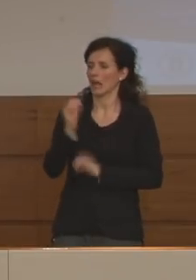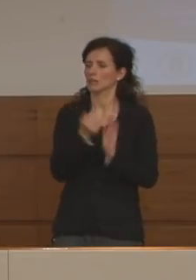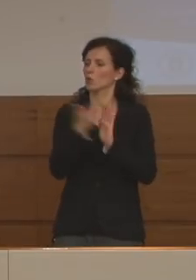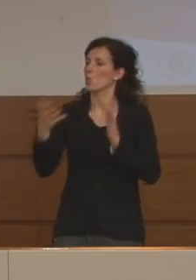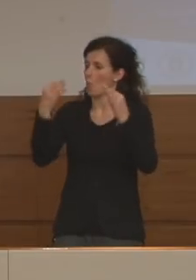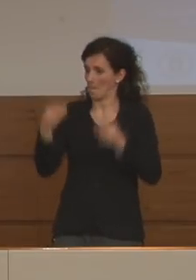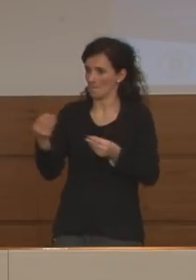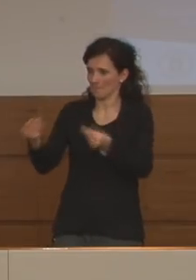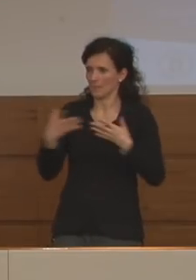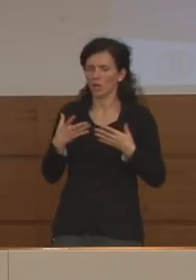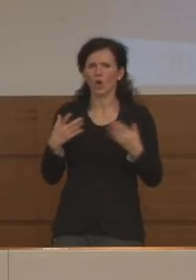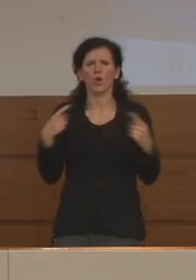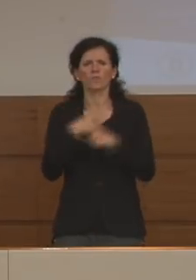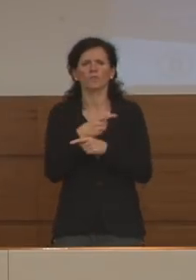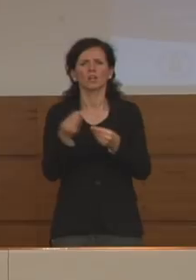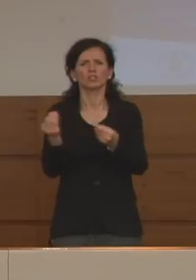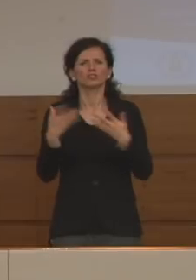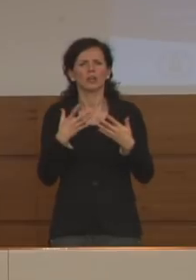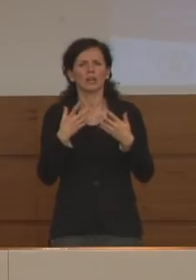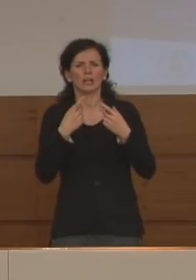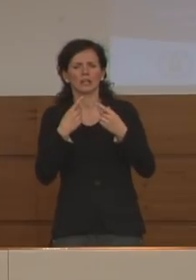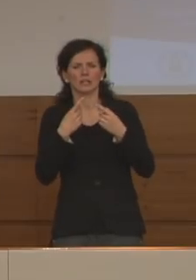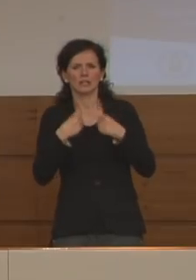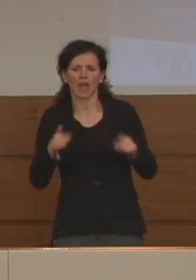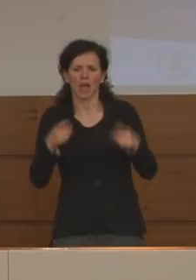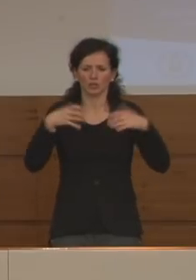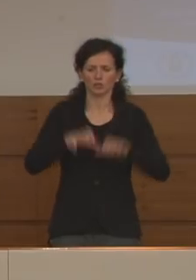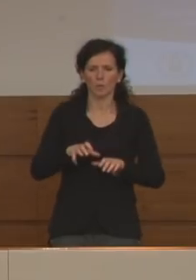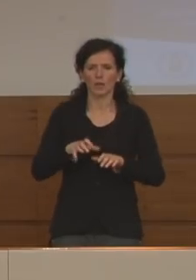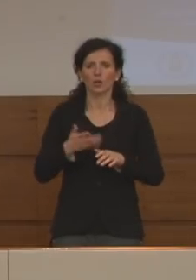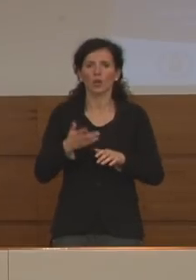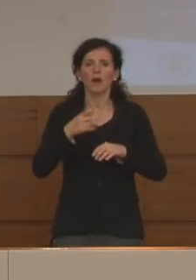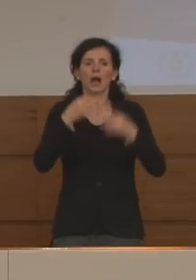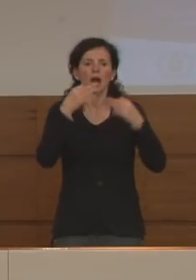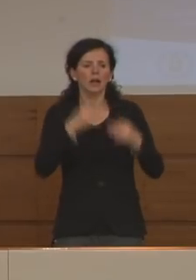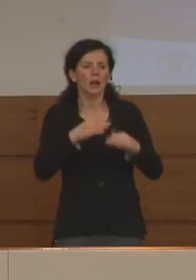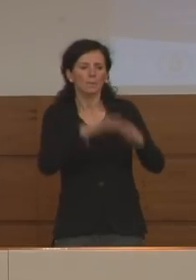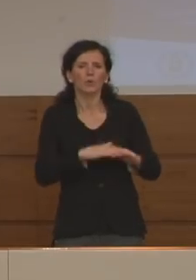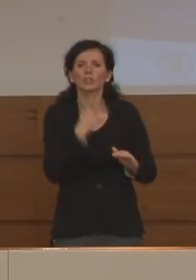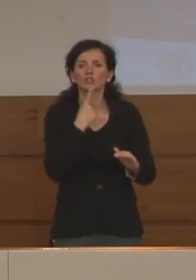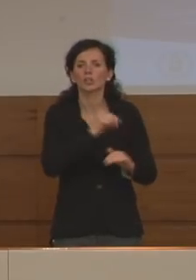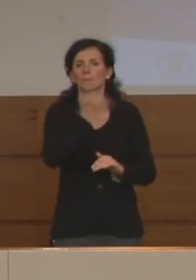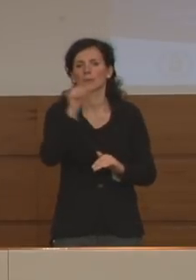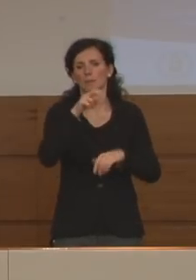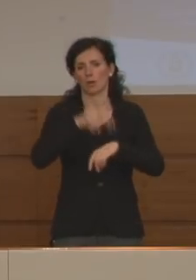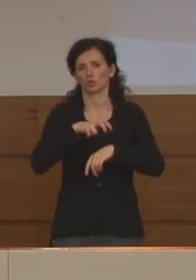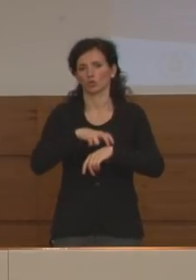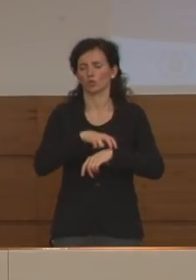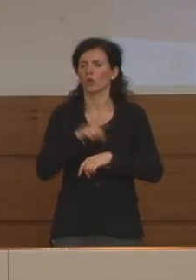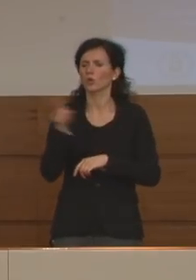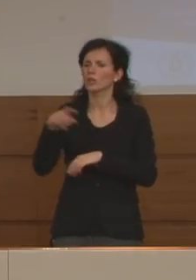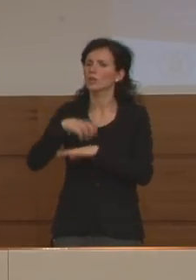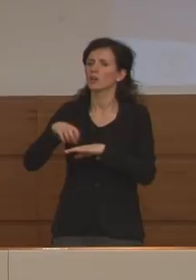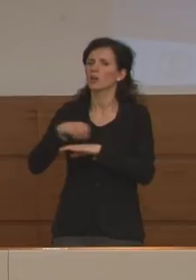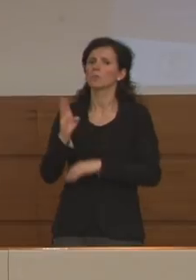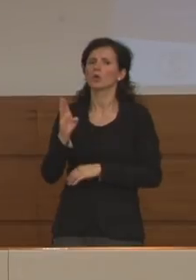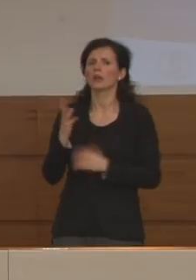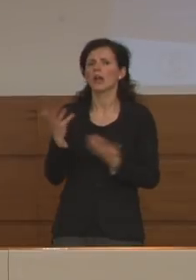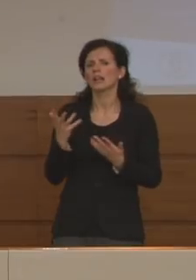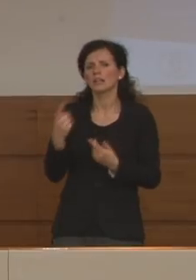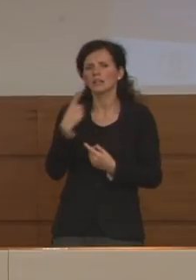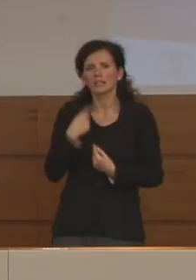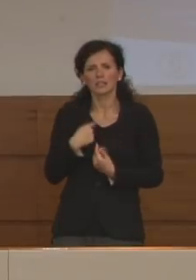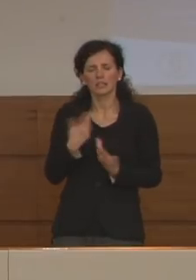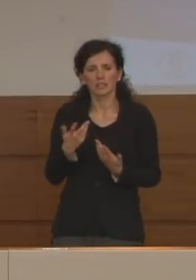i primi a non essere al sicuro sono i dottori lei cosa ne pensa che cosa ci può dire rispetto a questo magari